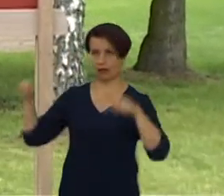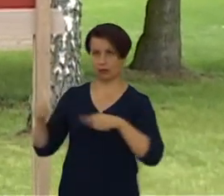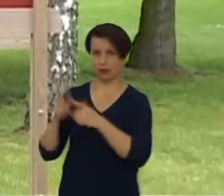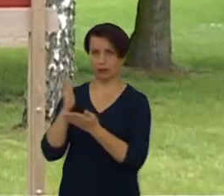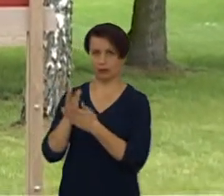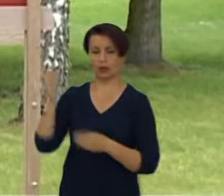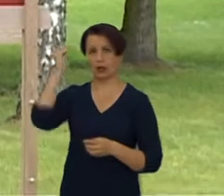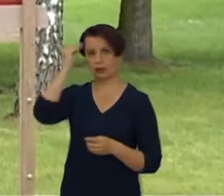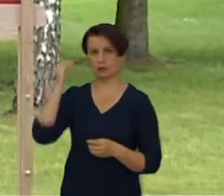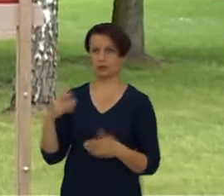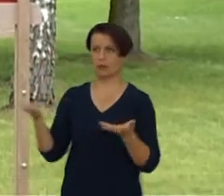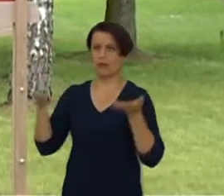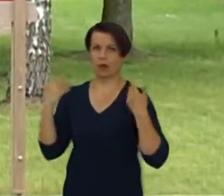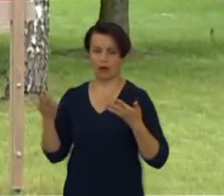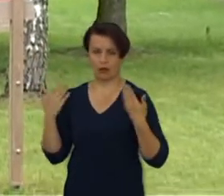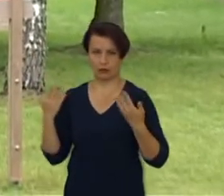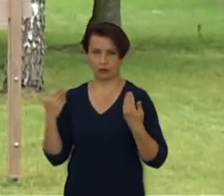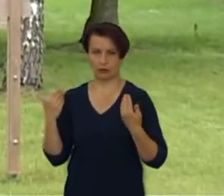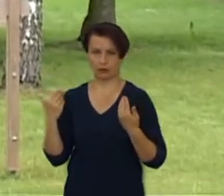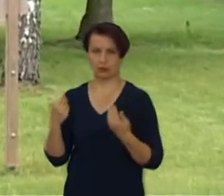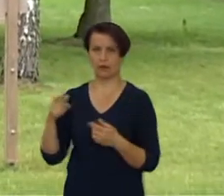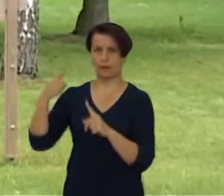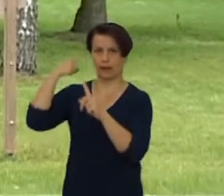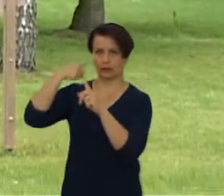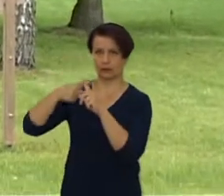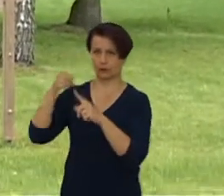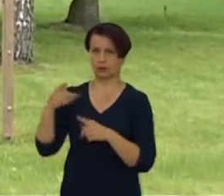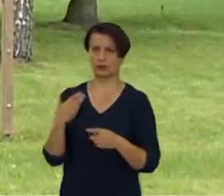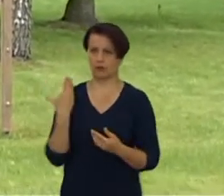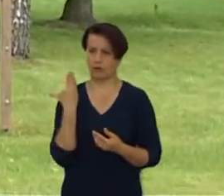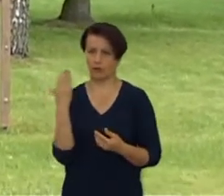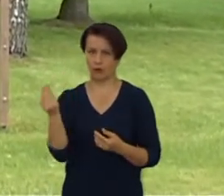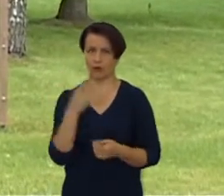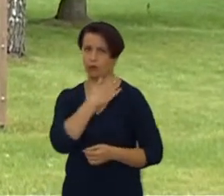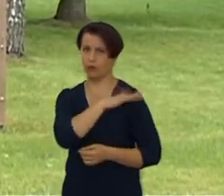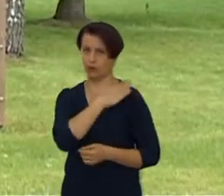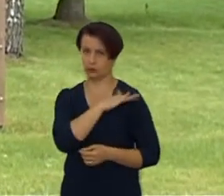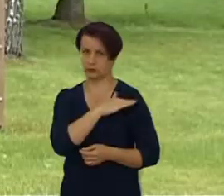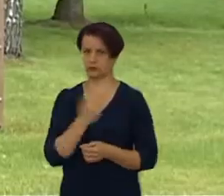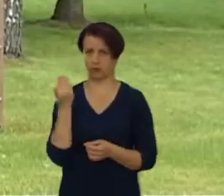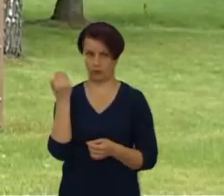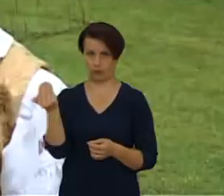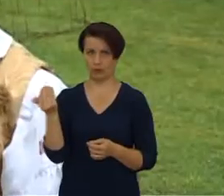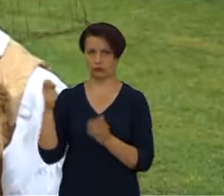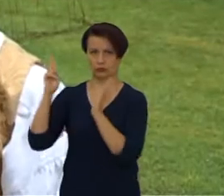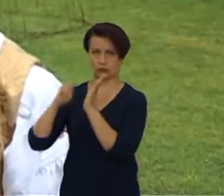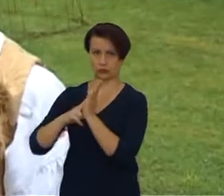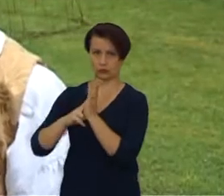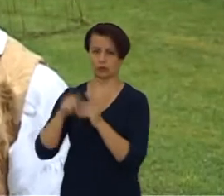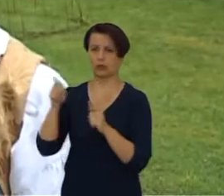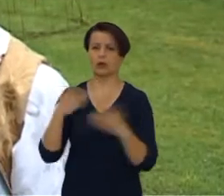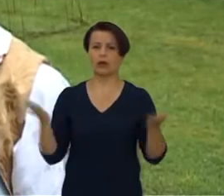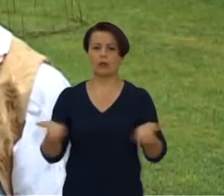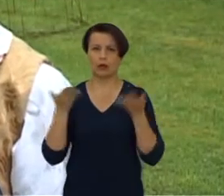lenta atminties parkas su kryžiumi skirtu partizanam, tai partizanų ženklas. Ir